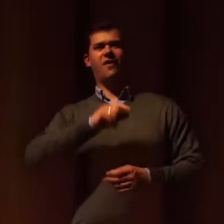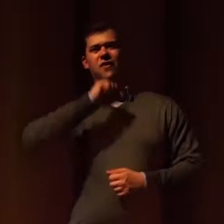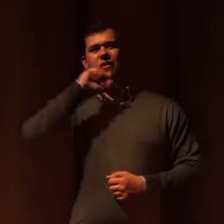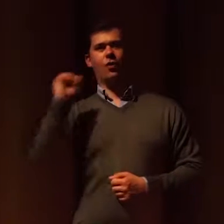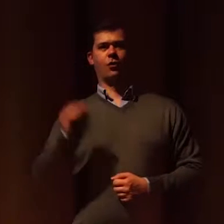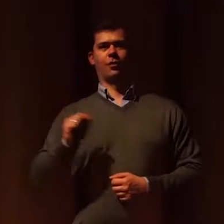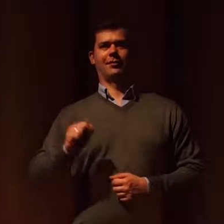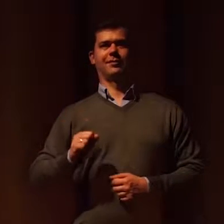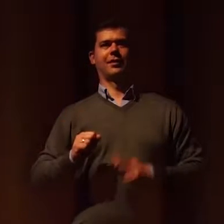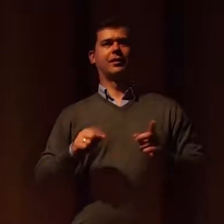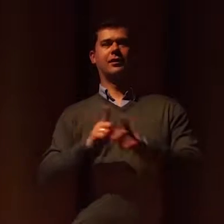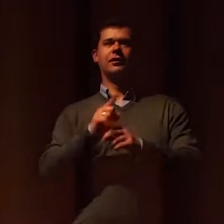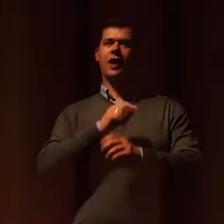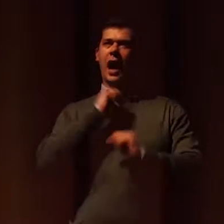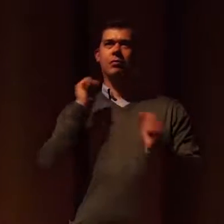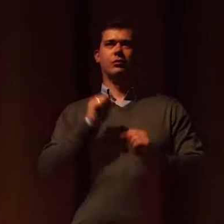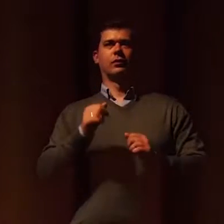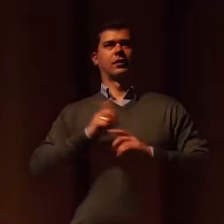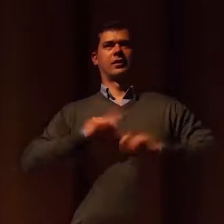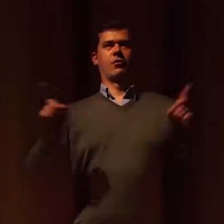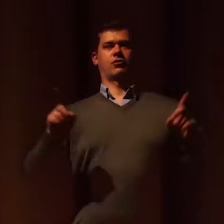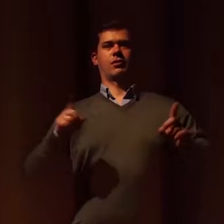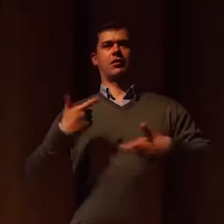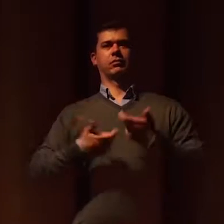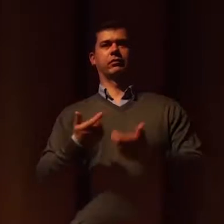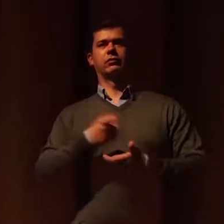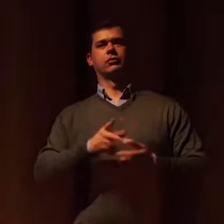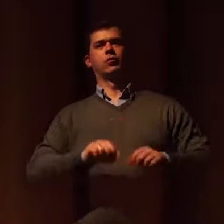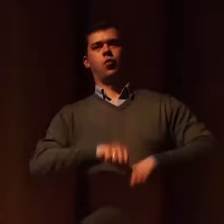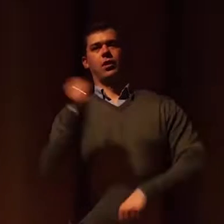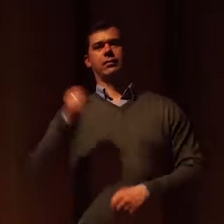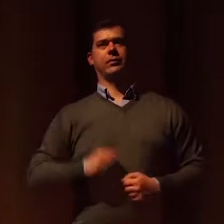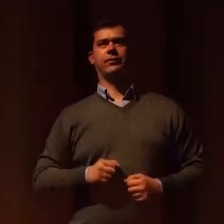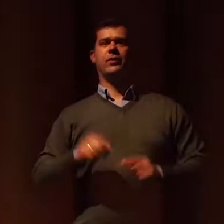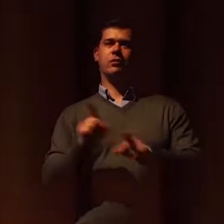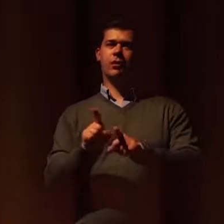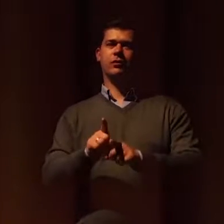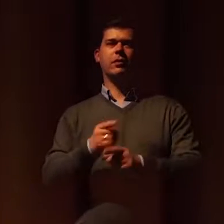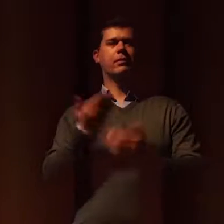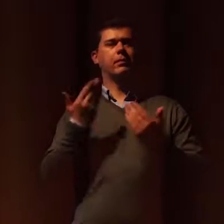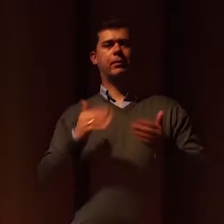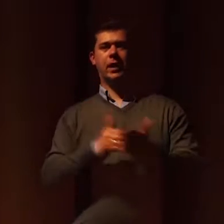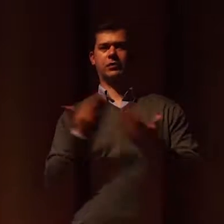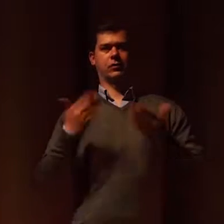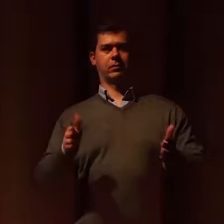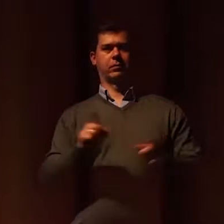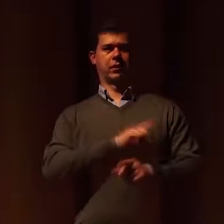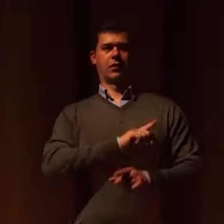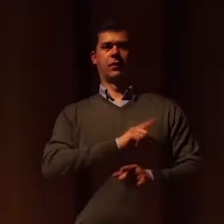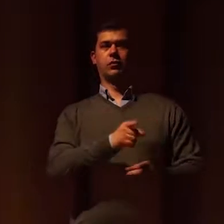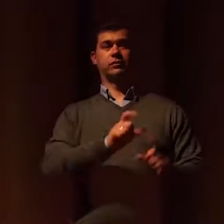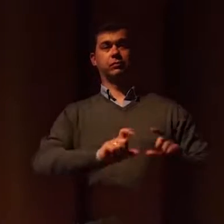pozorem i w żadnej sytuacji społecznej naruszyć musimy bardzo pilnować żeby nic takiego się nie